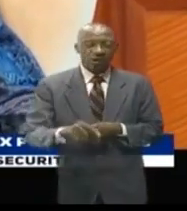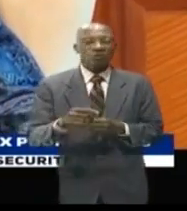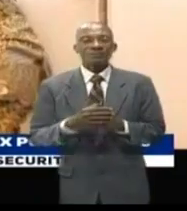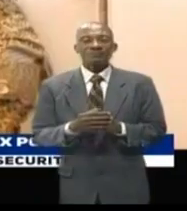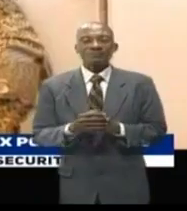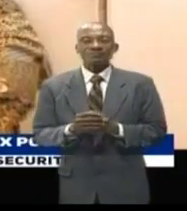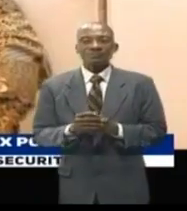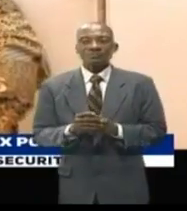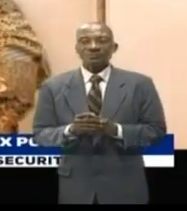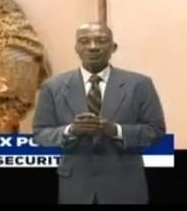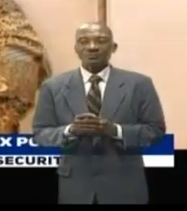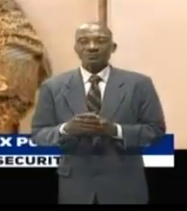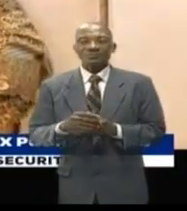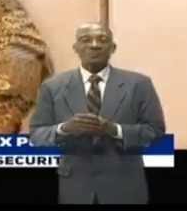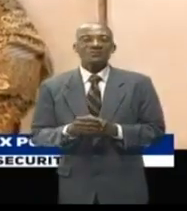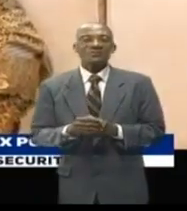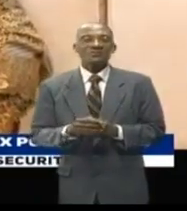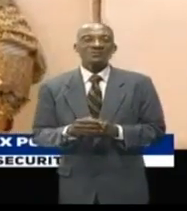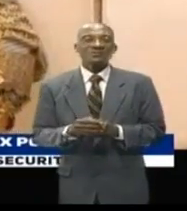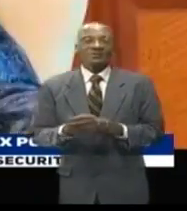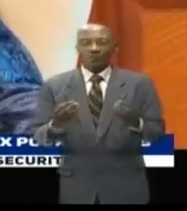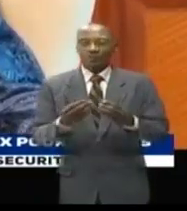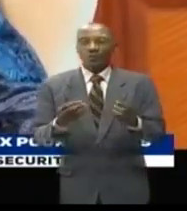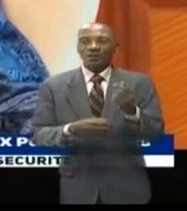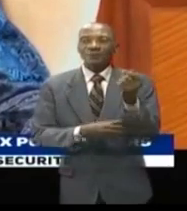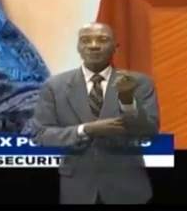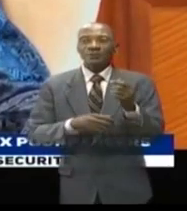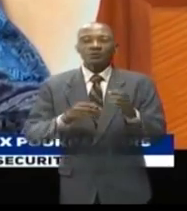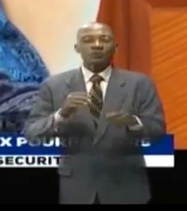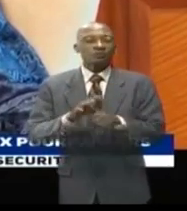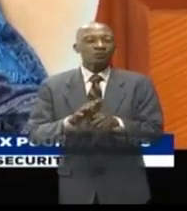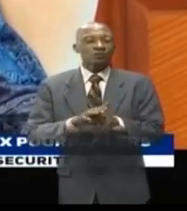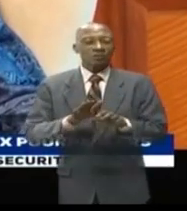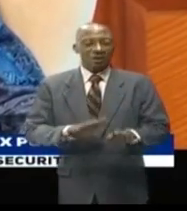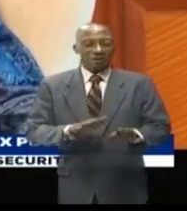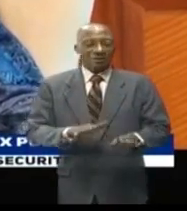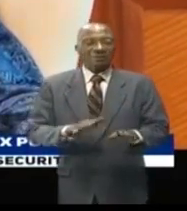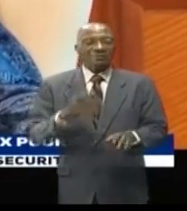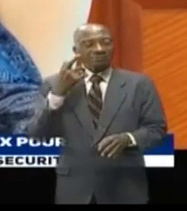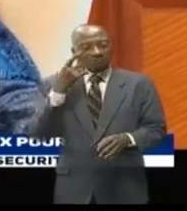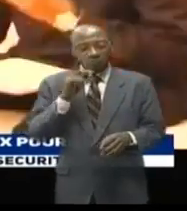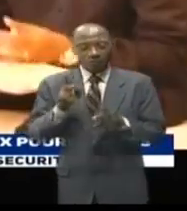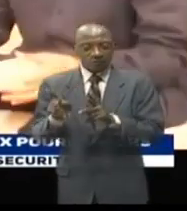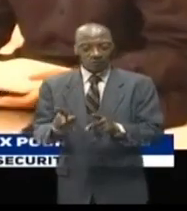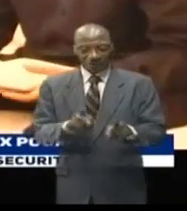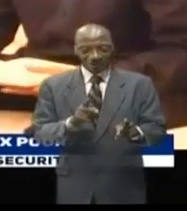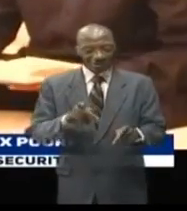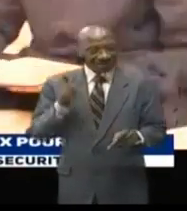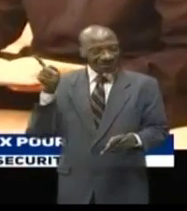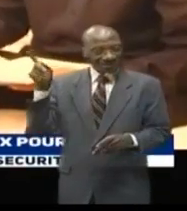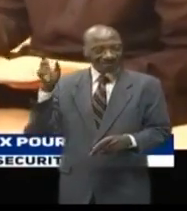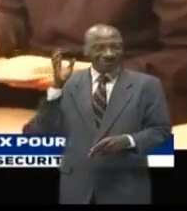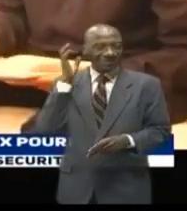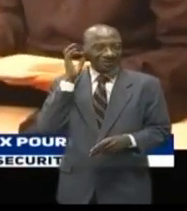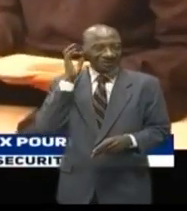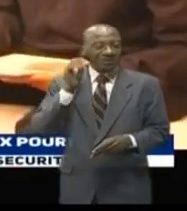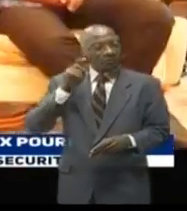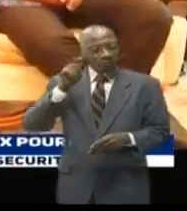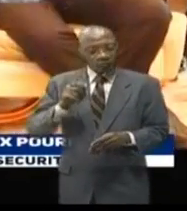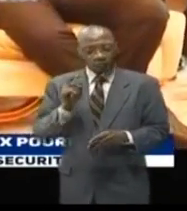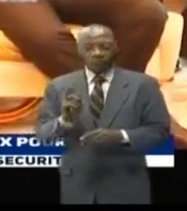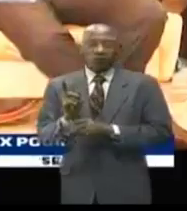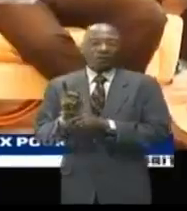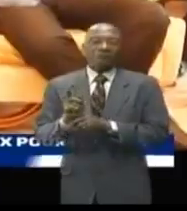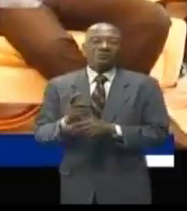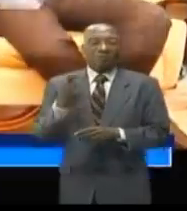l'UAC les des uns et des autres ainsi que les moyens de faire avancer ce processus de nairobie en vue d'une paix durable en RDC et